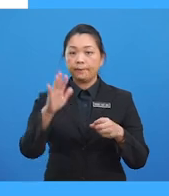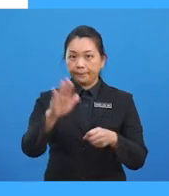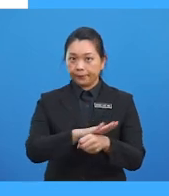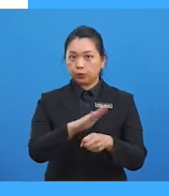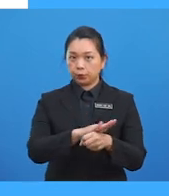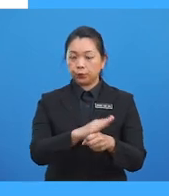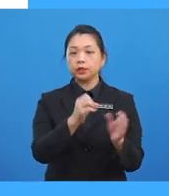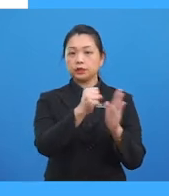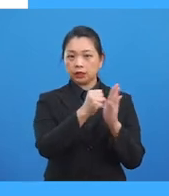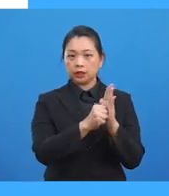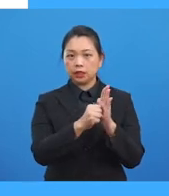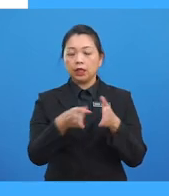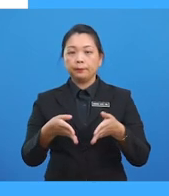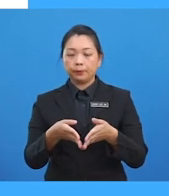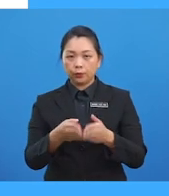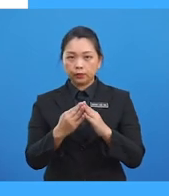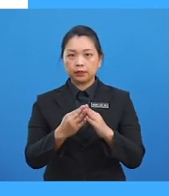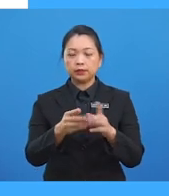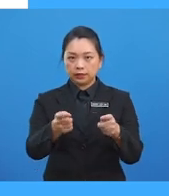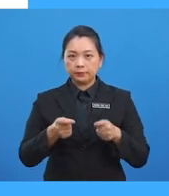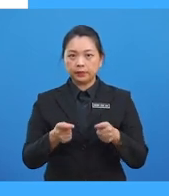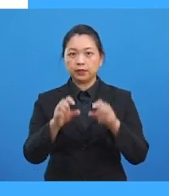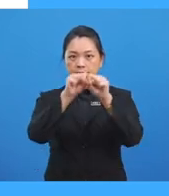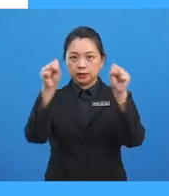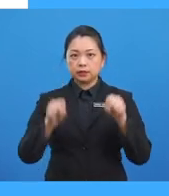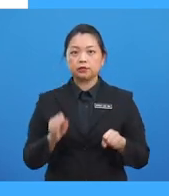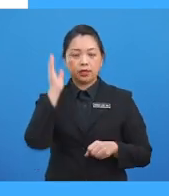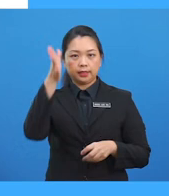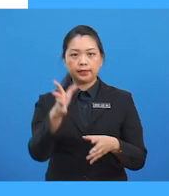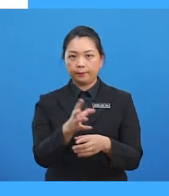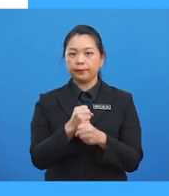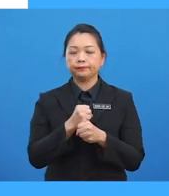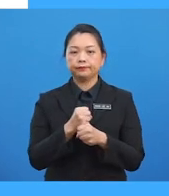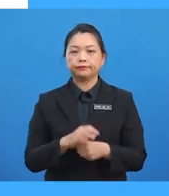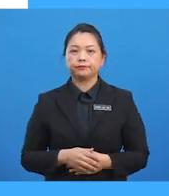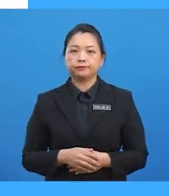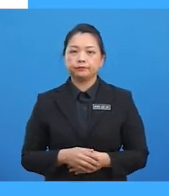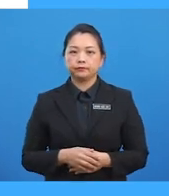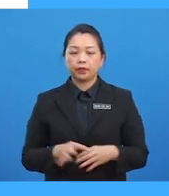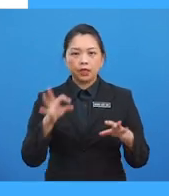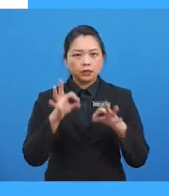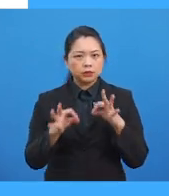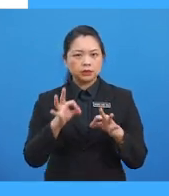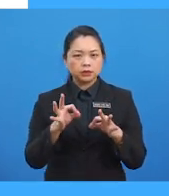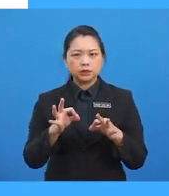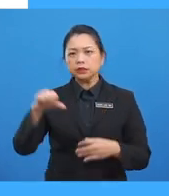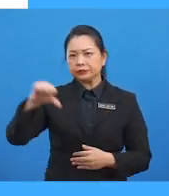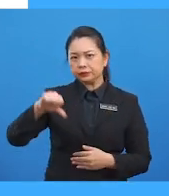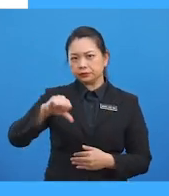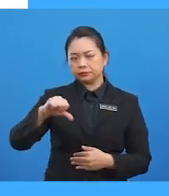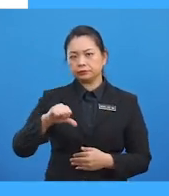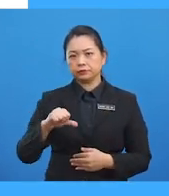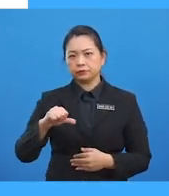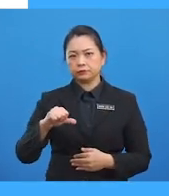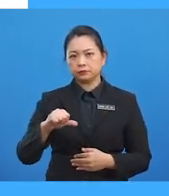ditetapkan, permohonan diterima dan sijil pendaftaran dikeluarkan. Keempat, jika permohonan tidak diterima